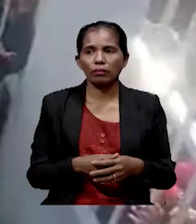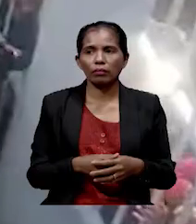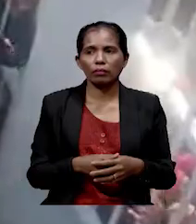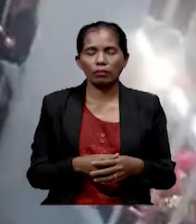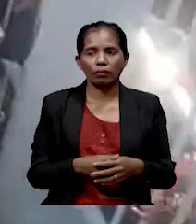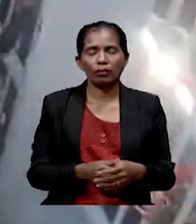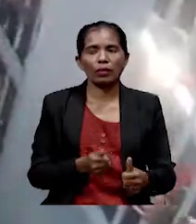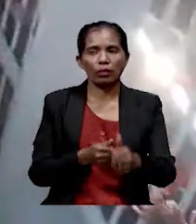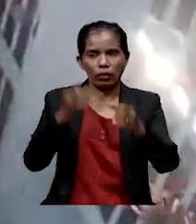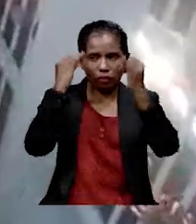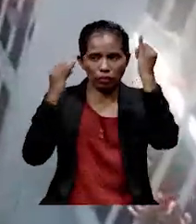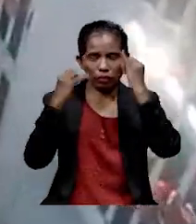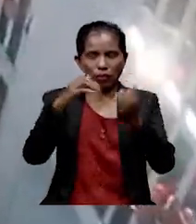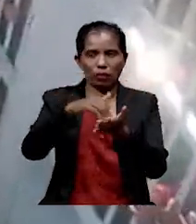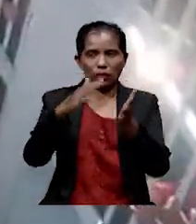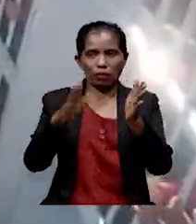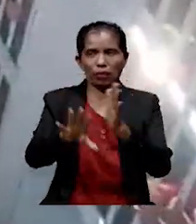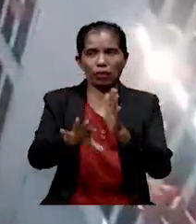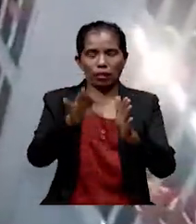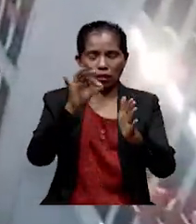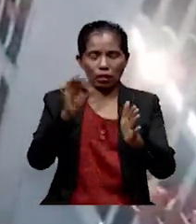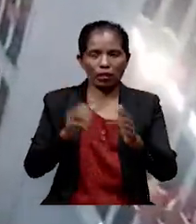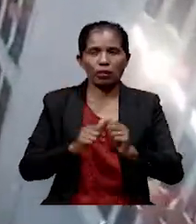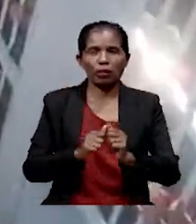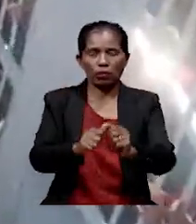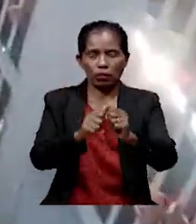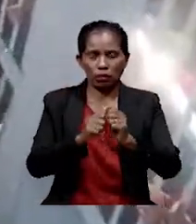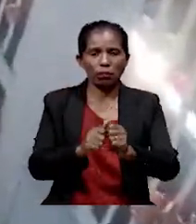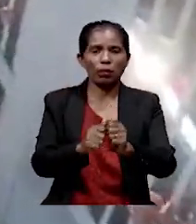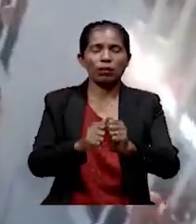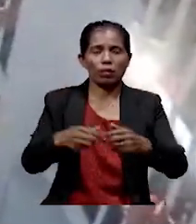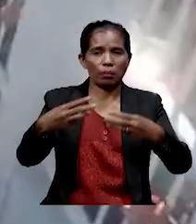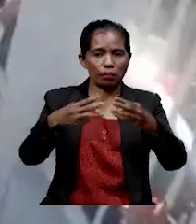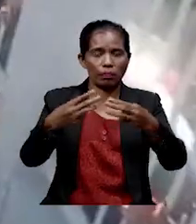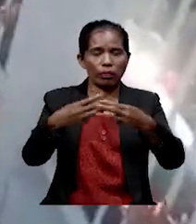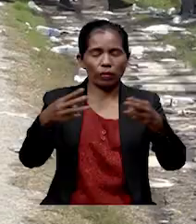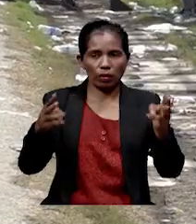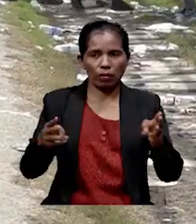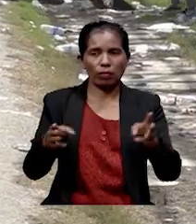Tuir informasi ang estudante balong mos hetang kanek hafen dudu malu iha portang oin no balong hetan baku.